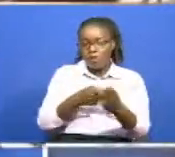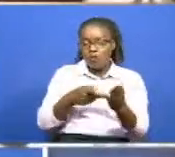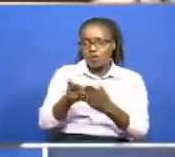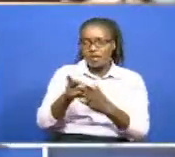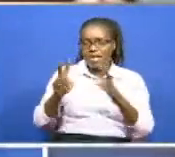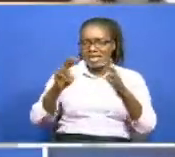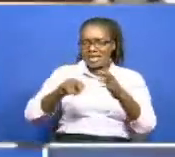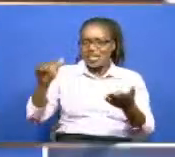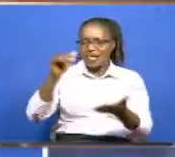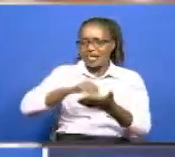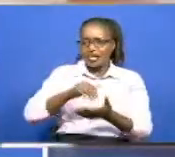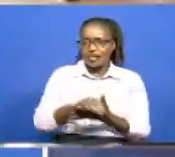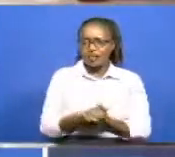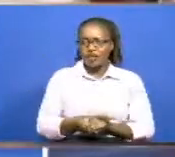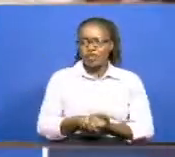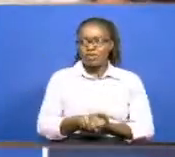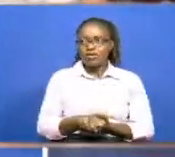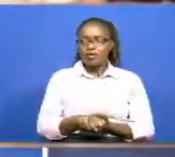kuchunguzwa upya.